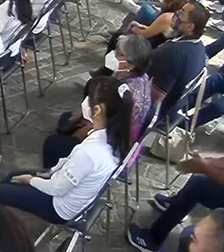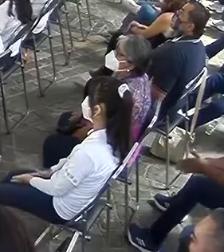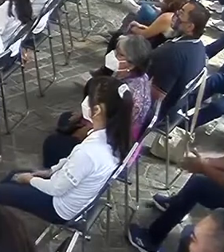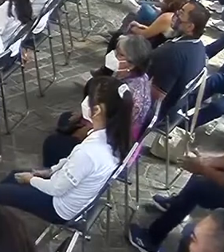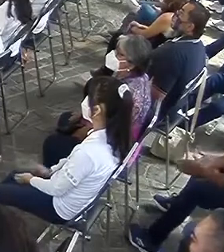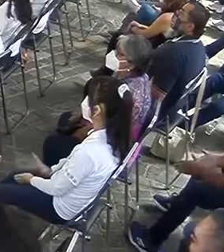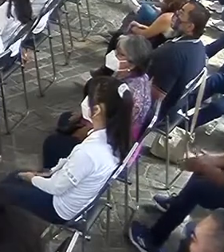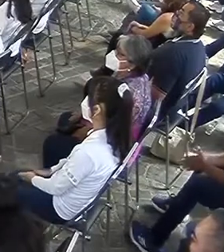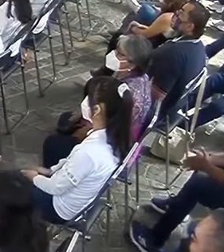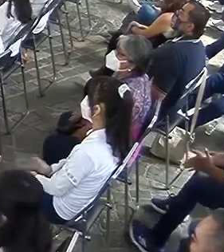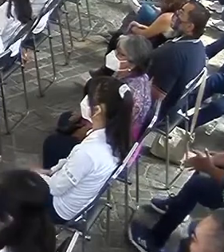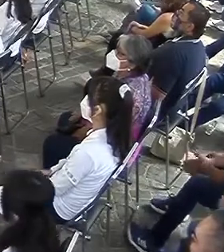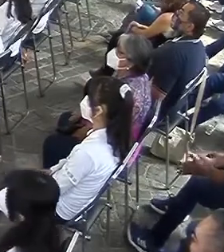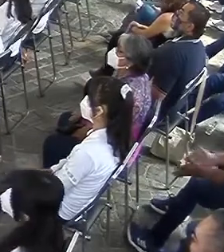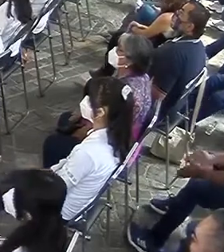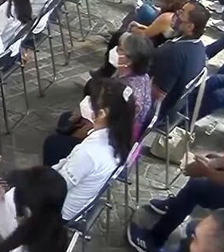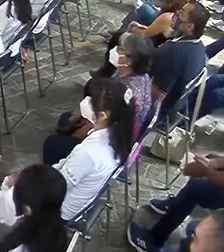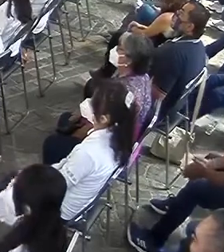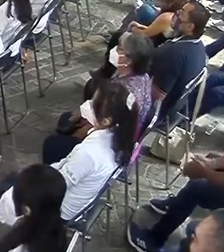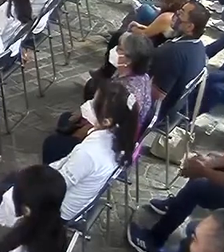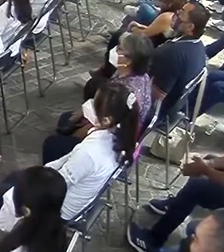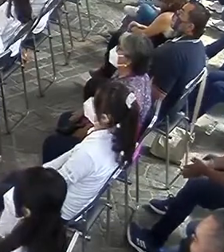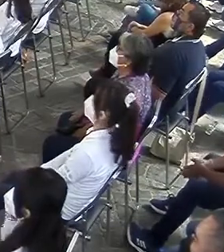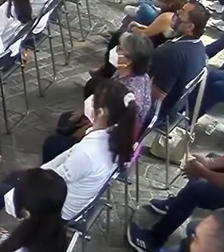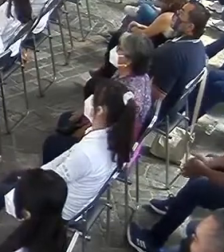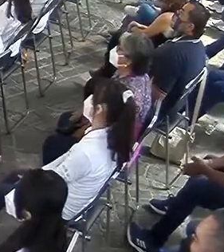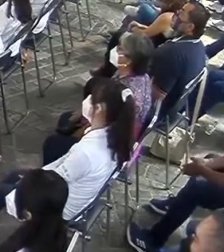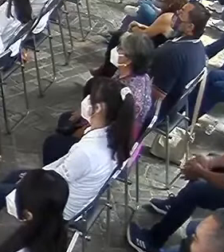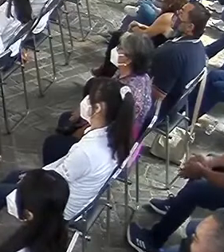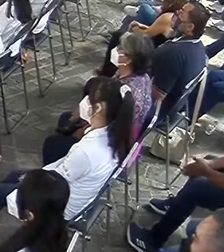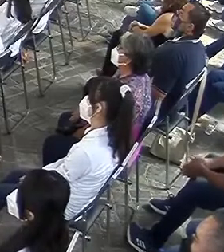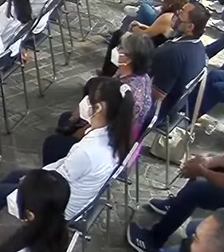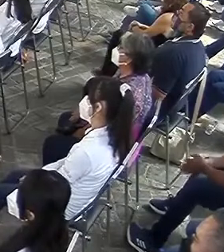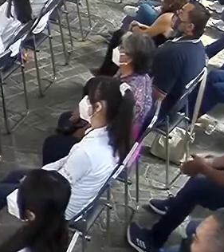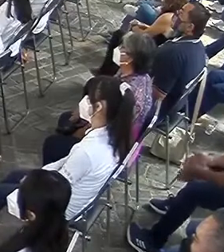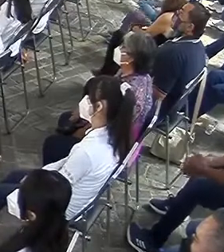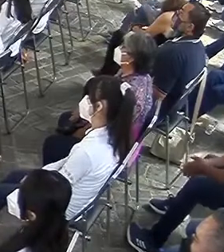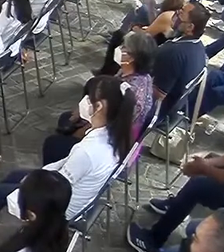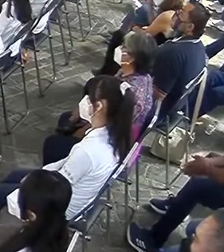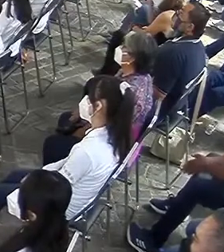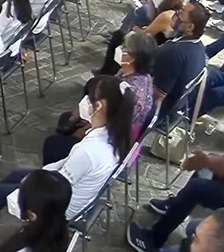Muchas gracias, Frédéric. Y ahora, pues te llegó el turno, mi querida